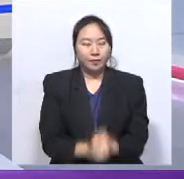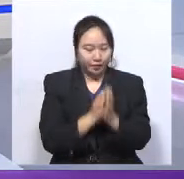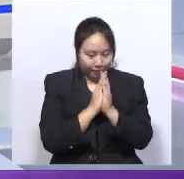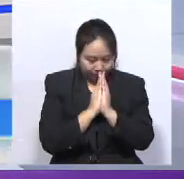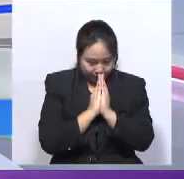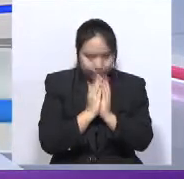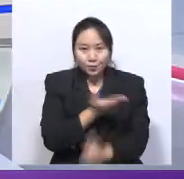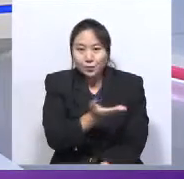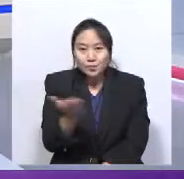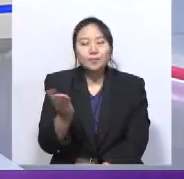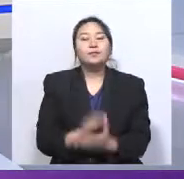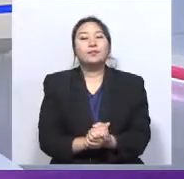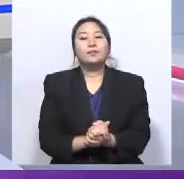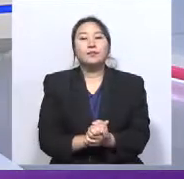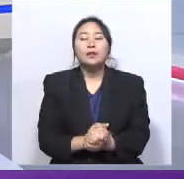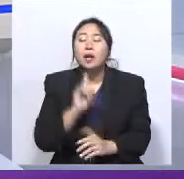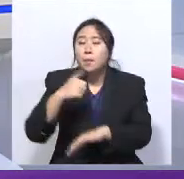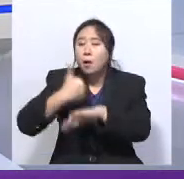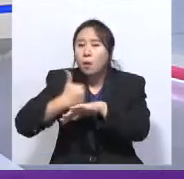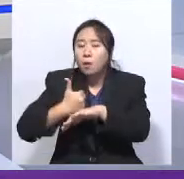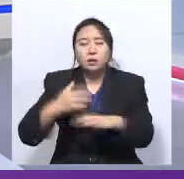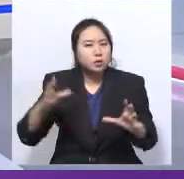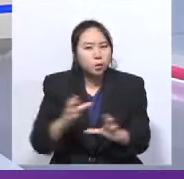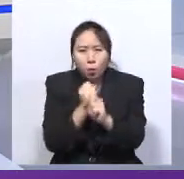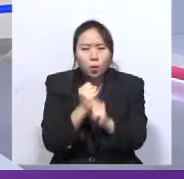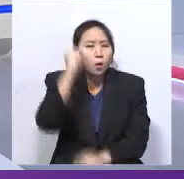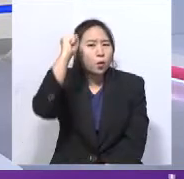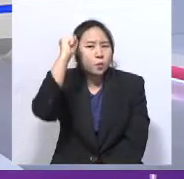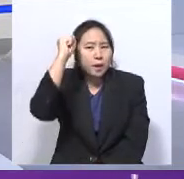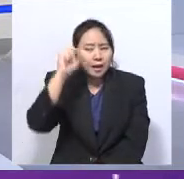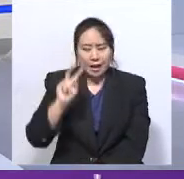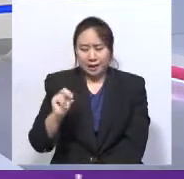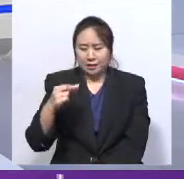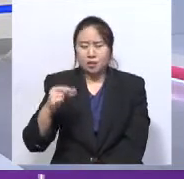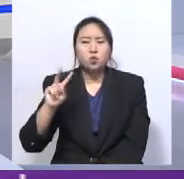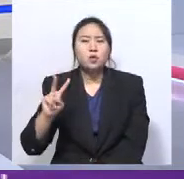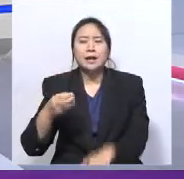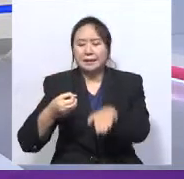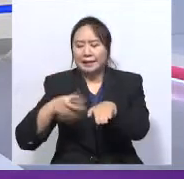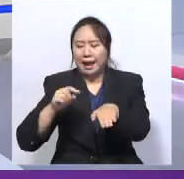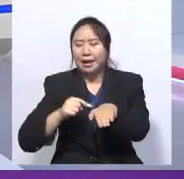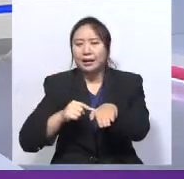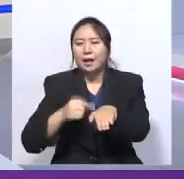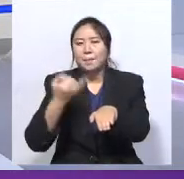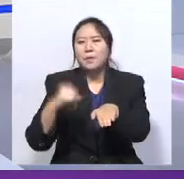ครับท่านครับ ท่านผอ.ครับสรุปแล้วเนี่ยรถเมย์ NGV ของขสมกที่เสียหายเนี่ยเหตุเกิดขึ้นเพราะอะไรครับ